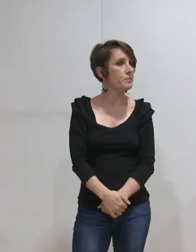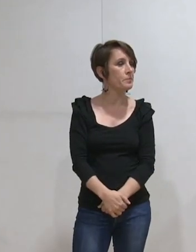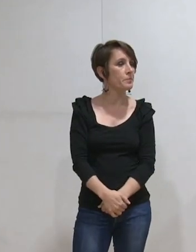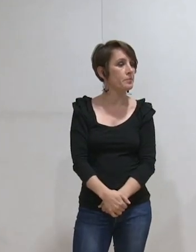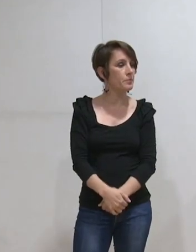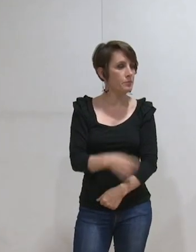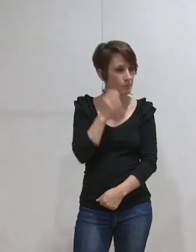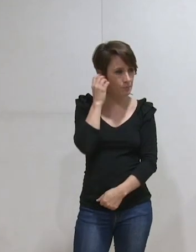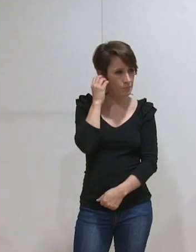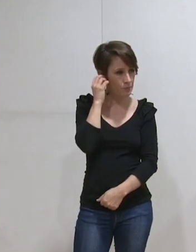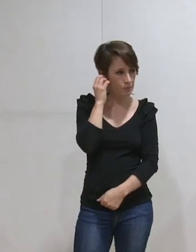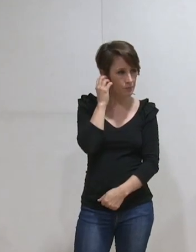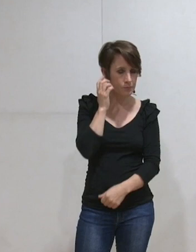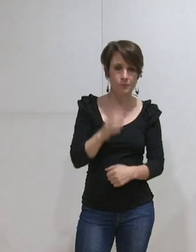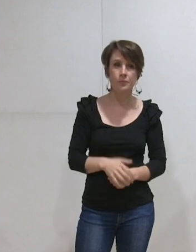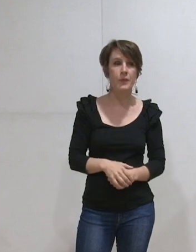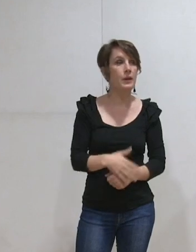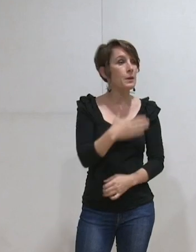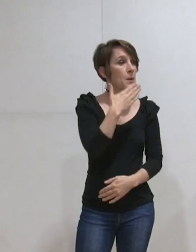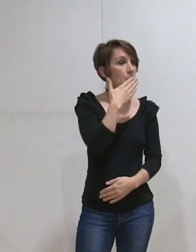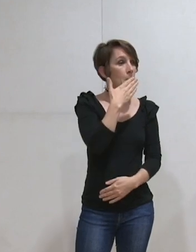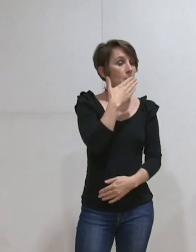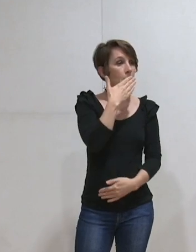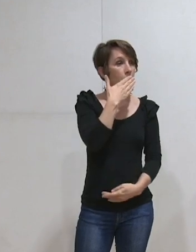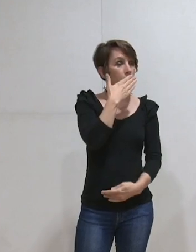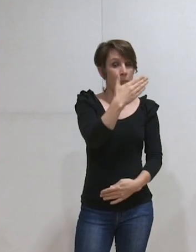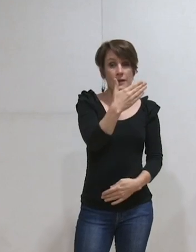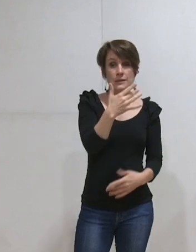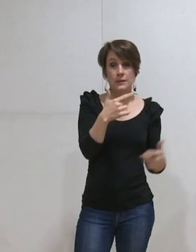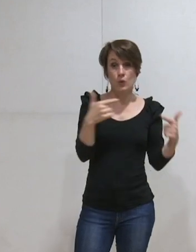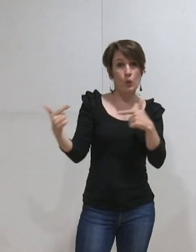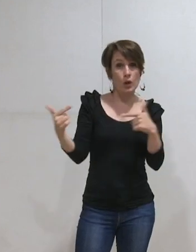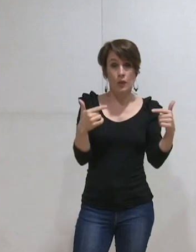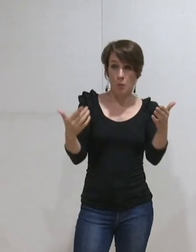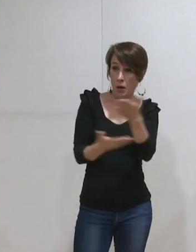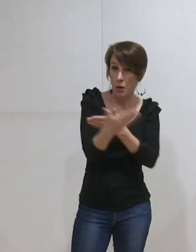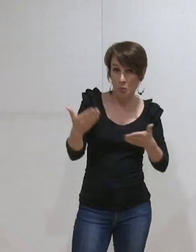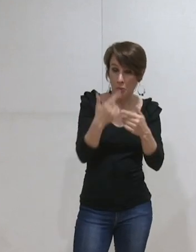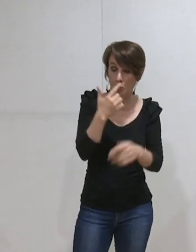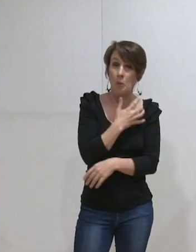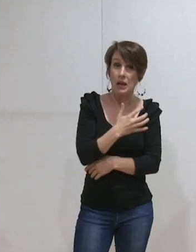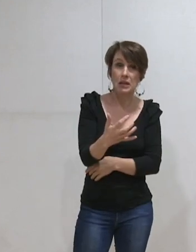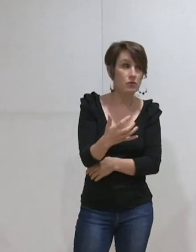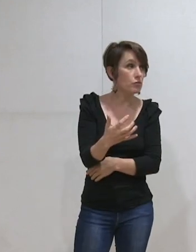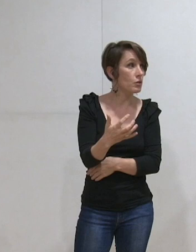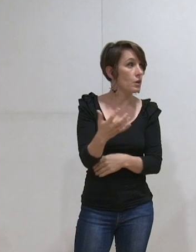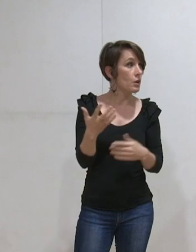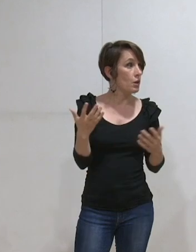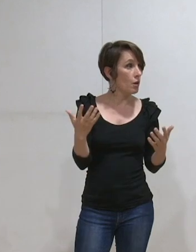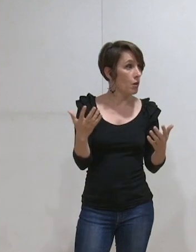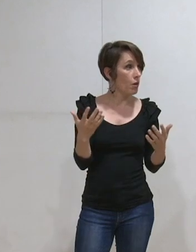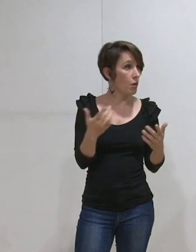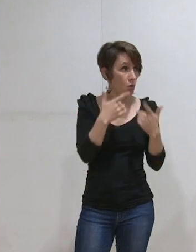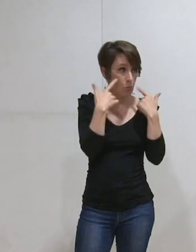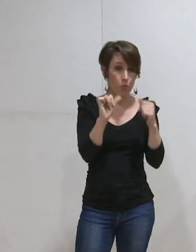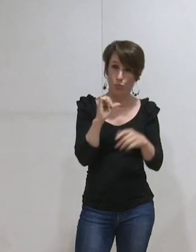délibération je vous remercie euh pour conclure ces débats qui sont riche et je crois qui montre l'intérêt de tous